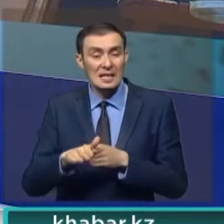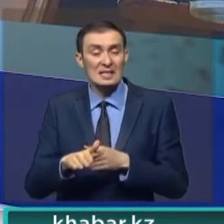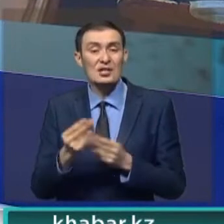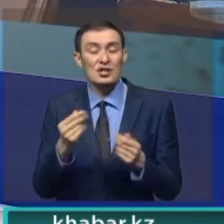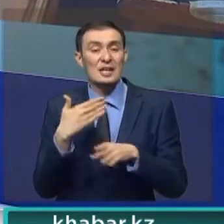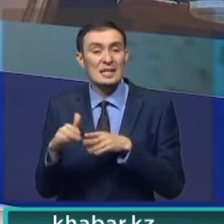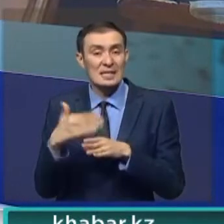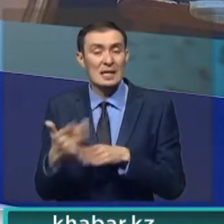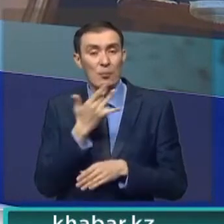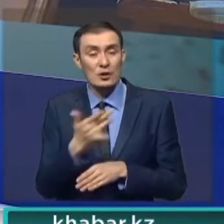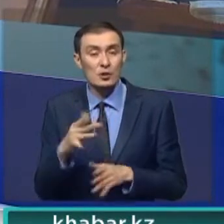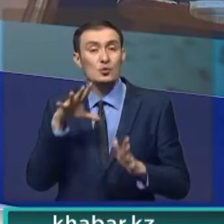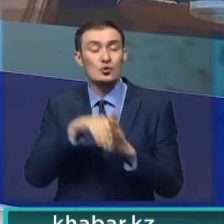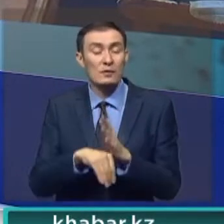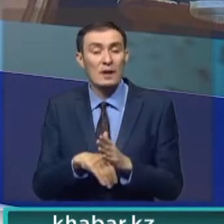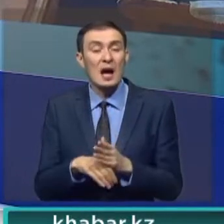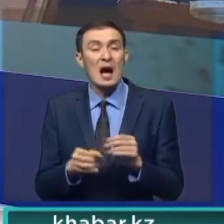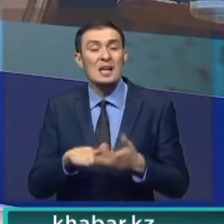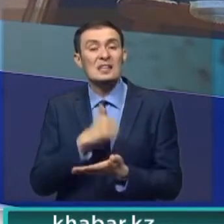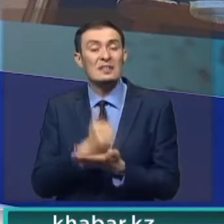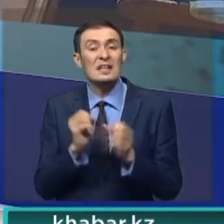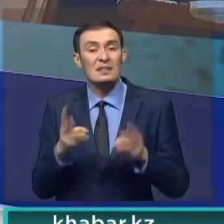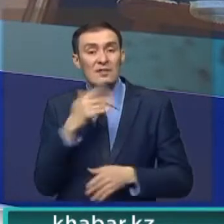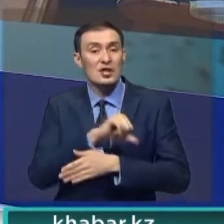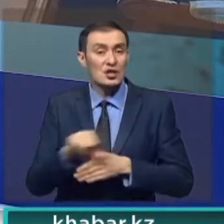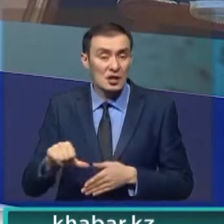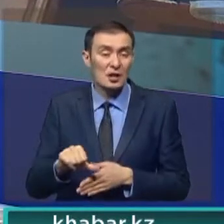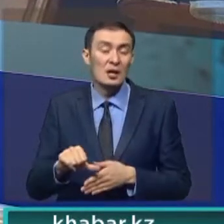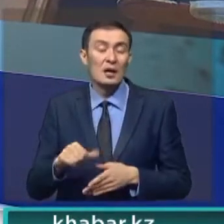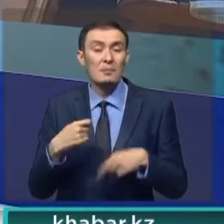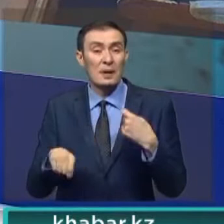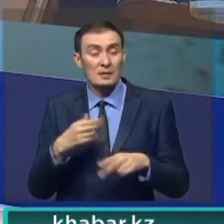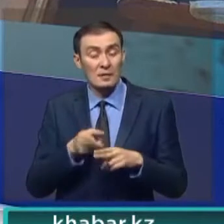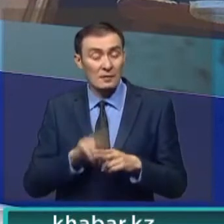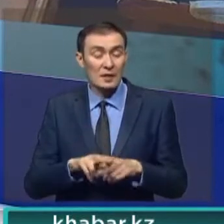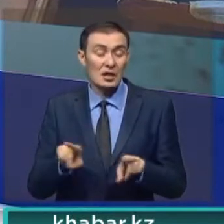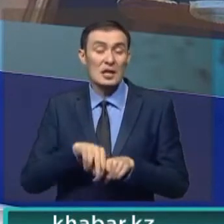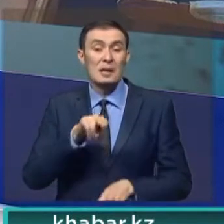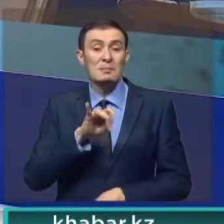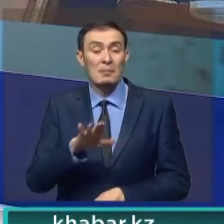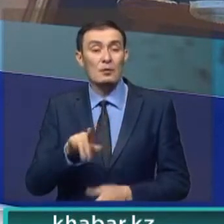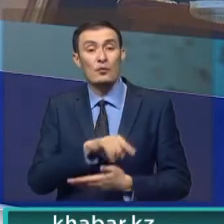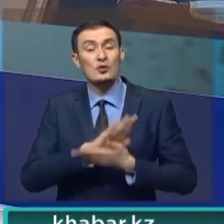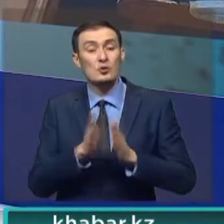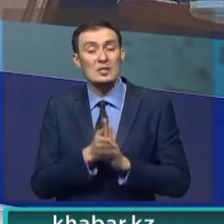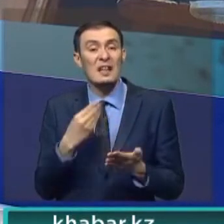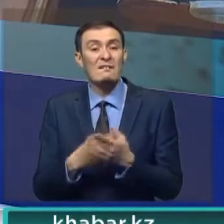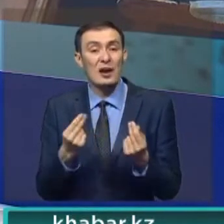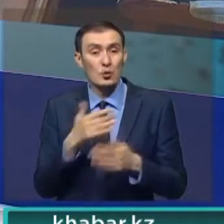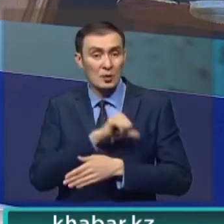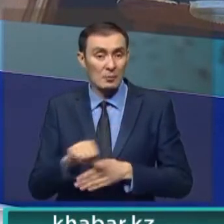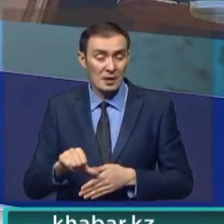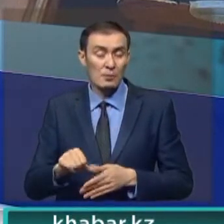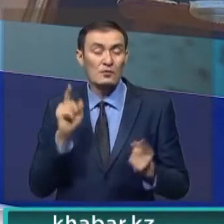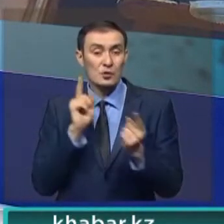политики с учетом основных рисков во внешнем и внутреннем секторах рассказал пир матов я ситуации на валютном рынке по итогам